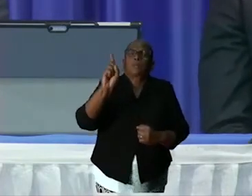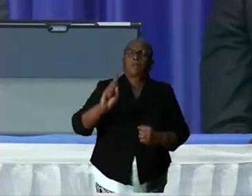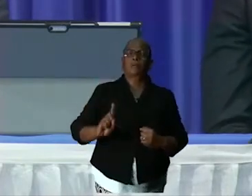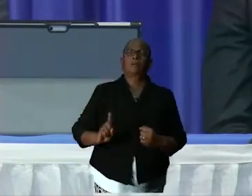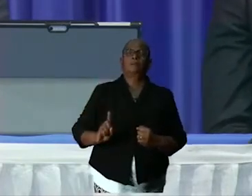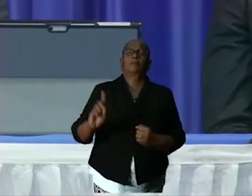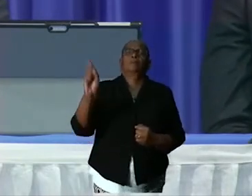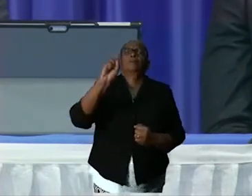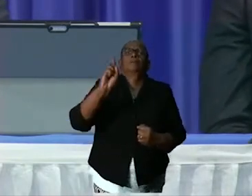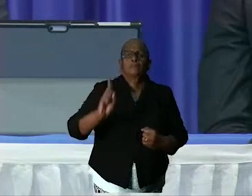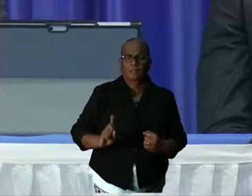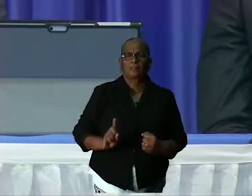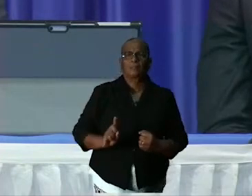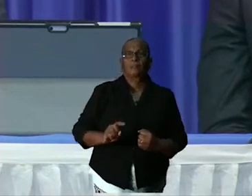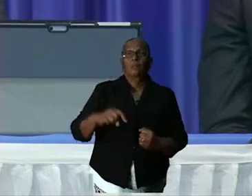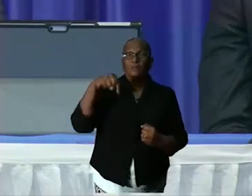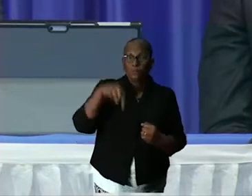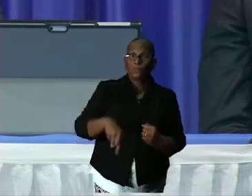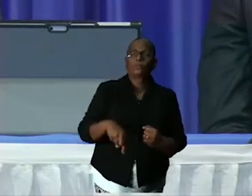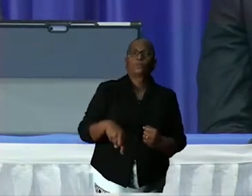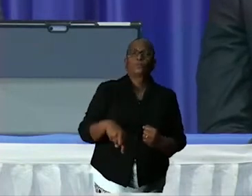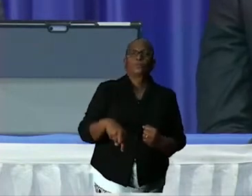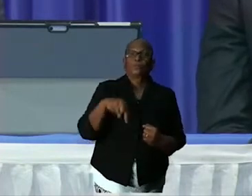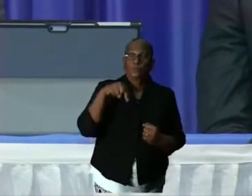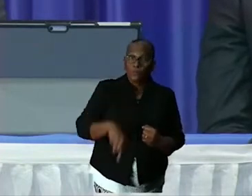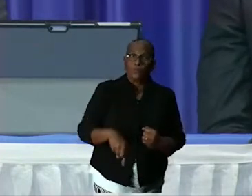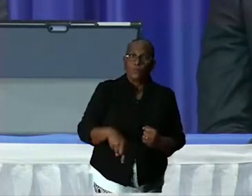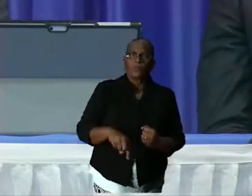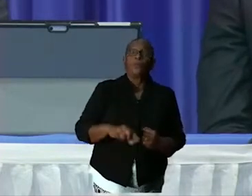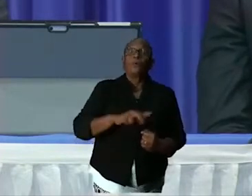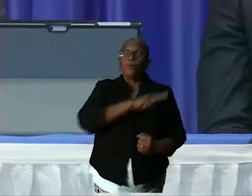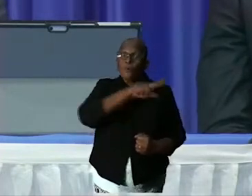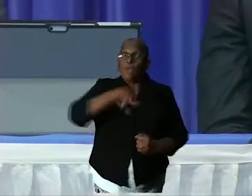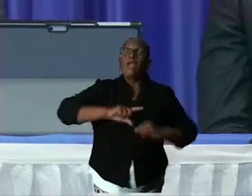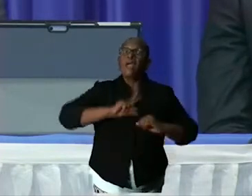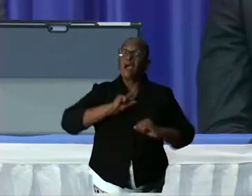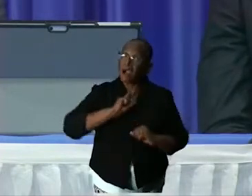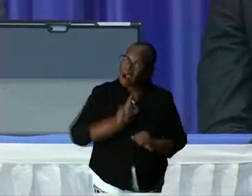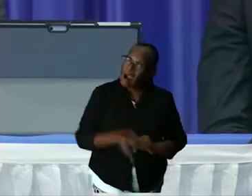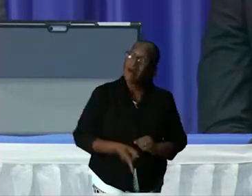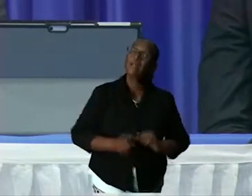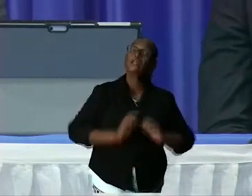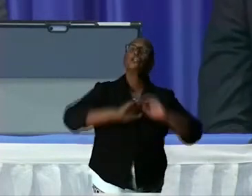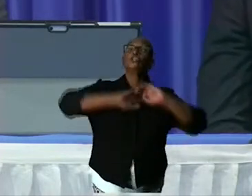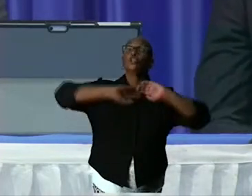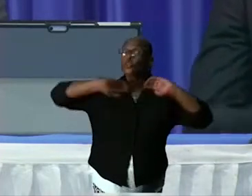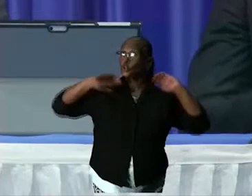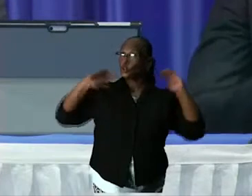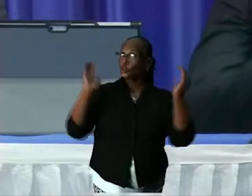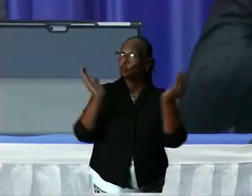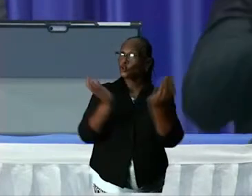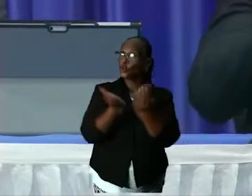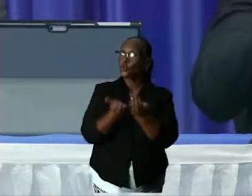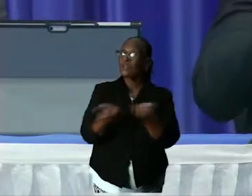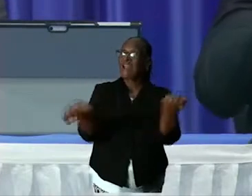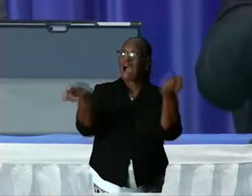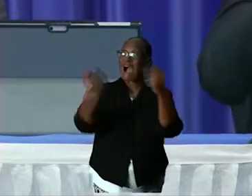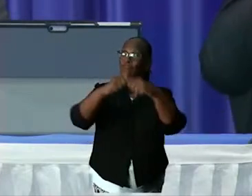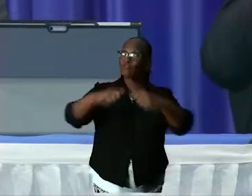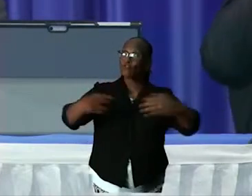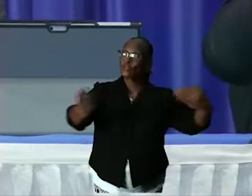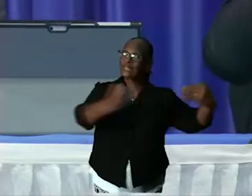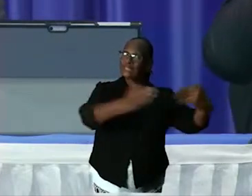En we hebben gezegd, we gaan de total lockdown gefaseerd invoeren als